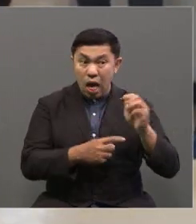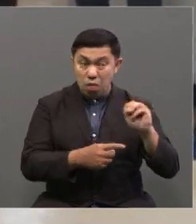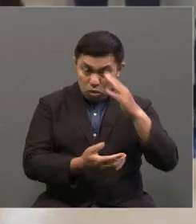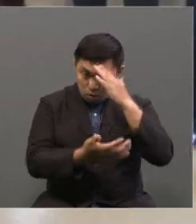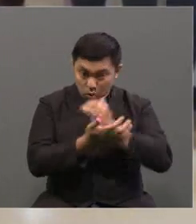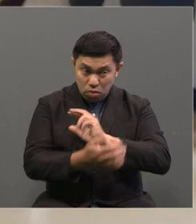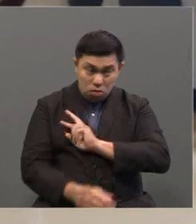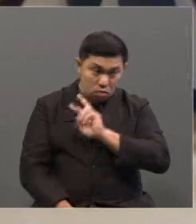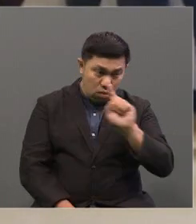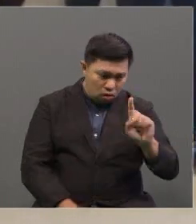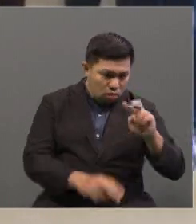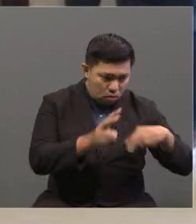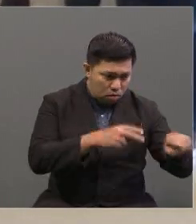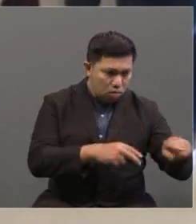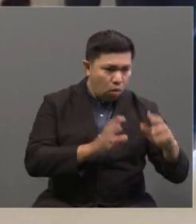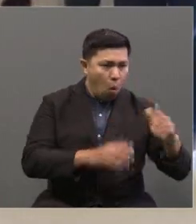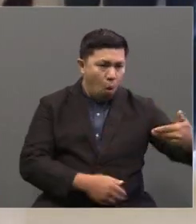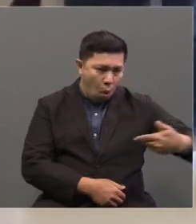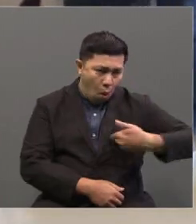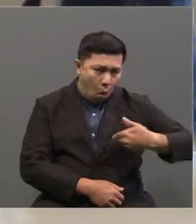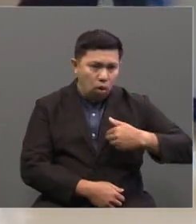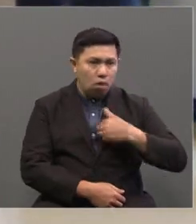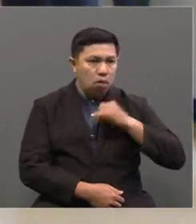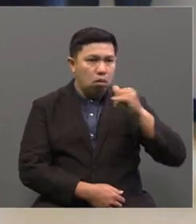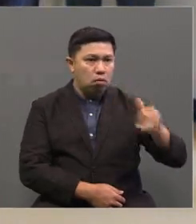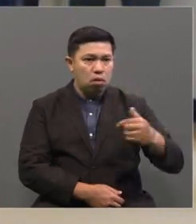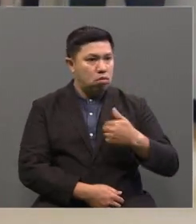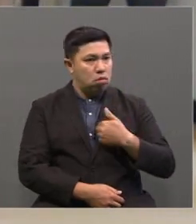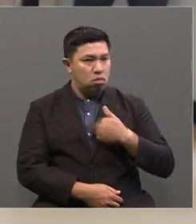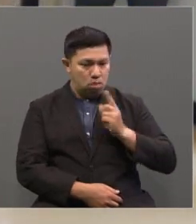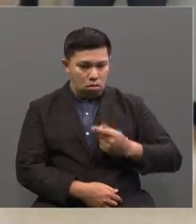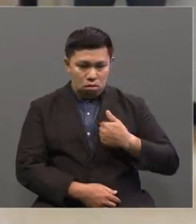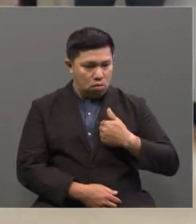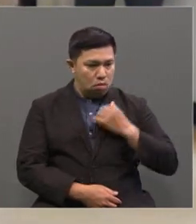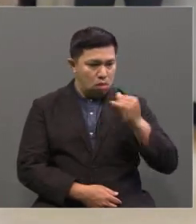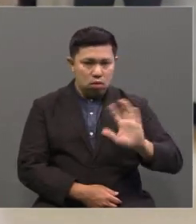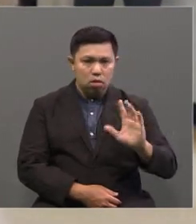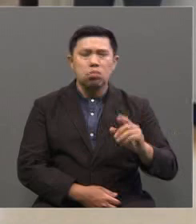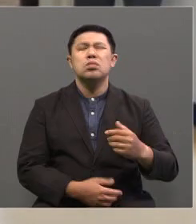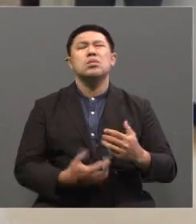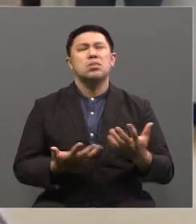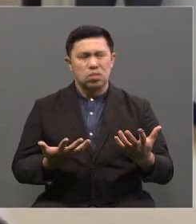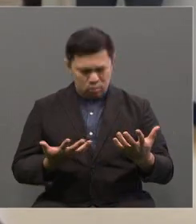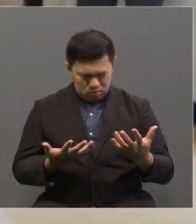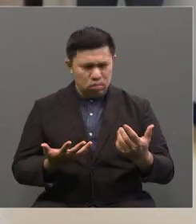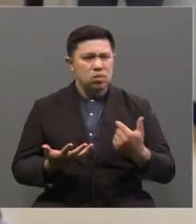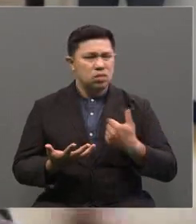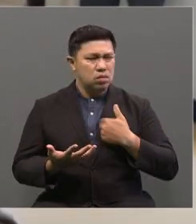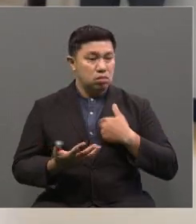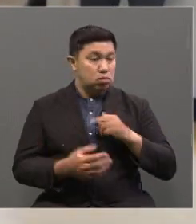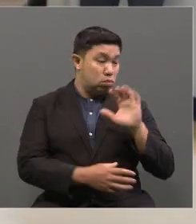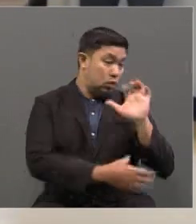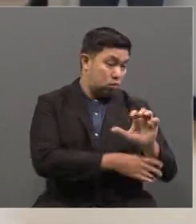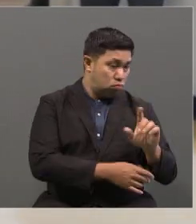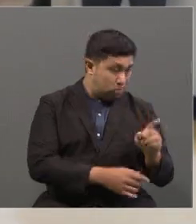เนี่ยเจ้าตัวคือผู้ต้องหาเขาเป็นฝ่ายร้องขอเองนะไม่ได้อยู่ดีเข้าไปนะแล้วก็ยืนยันด้วยว่าไม่ได้ข่มขู่หรือบังคับอะ